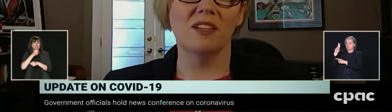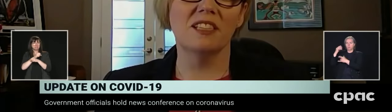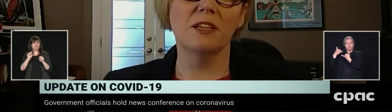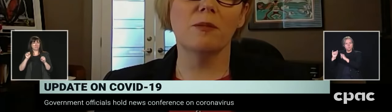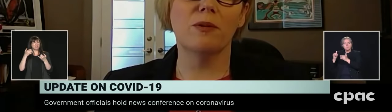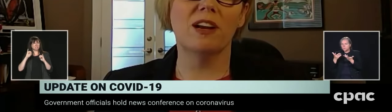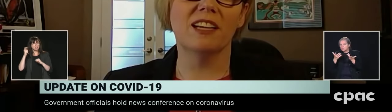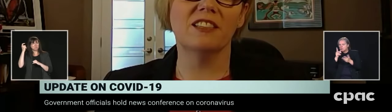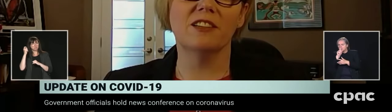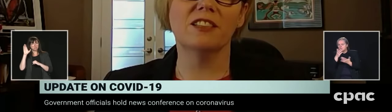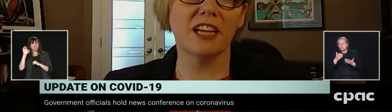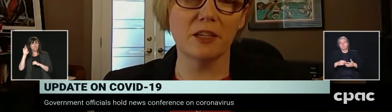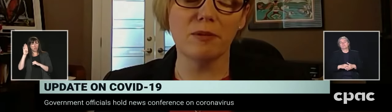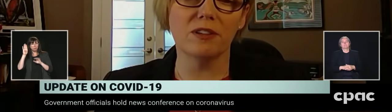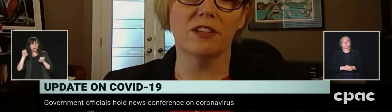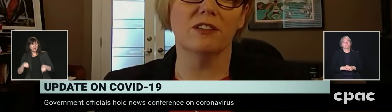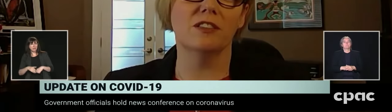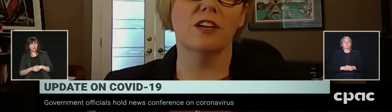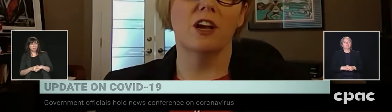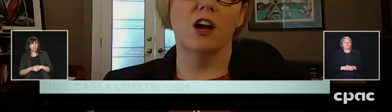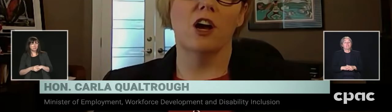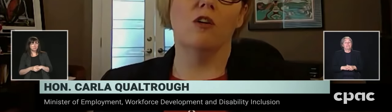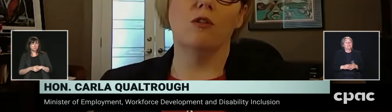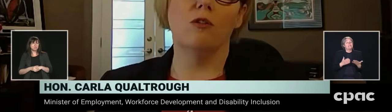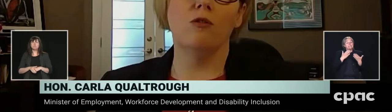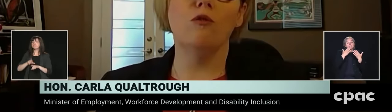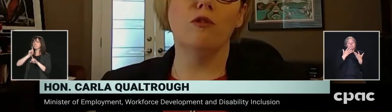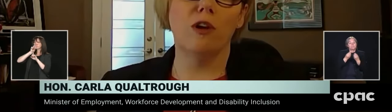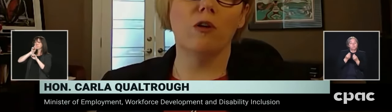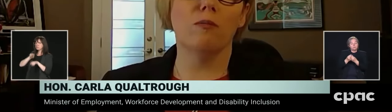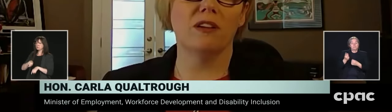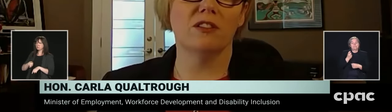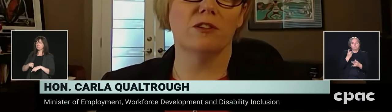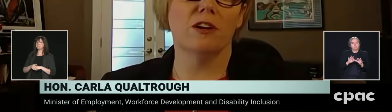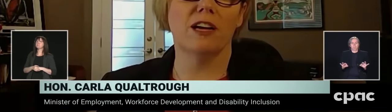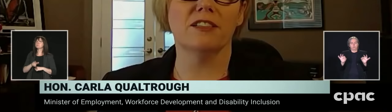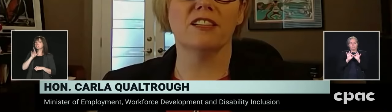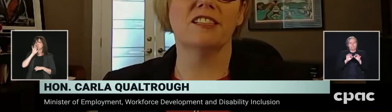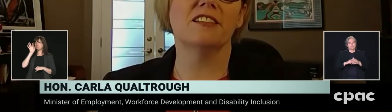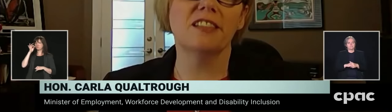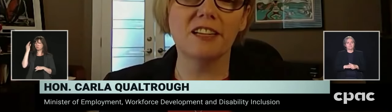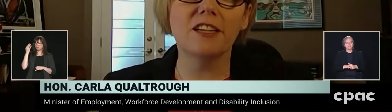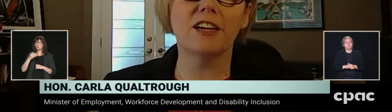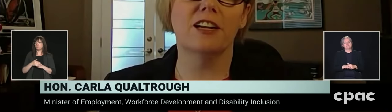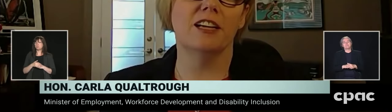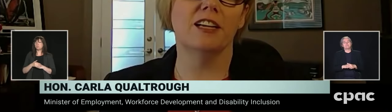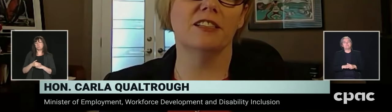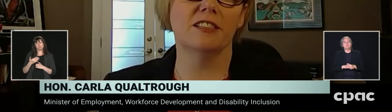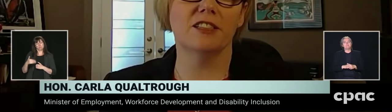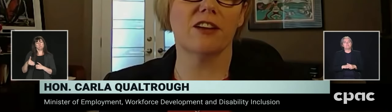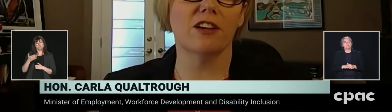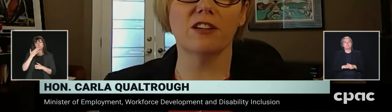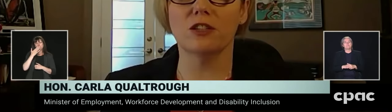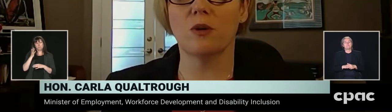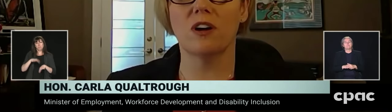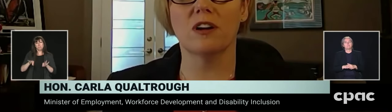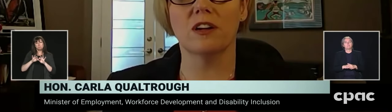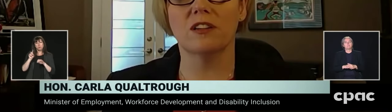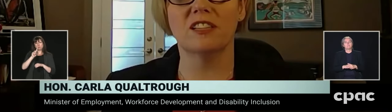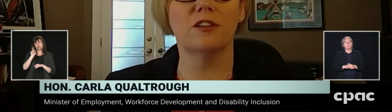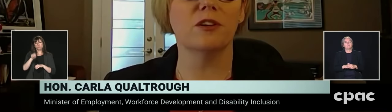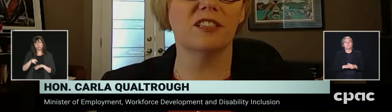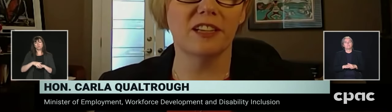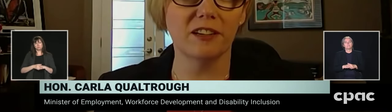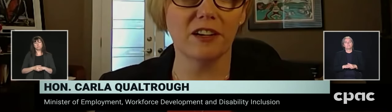Merci pour la question très importante. Nous voulons, bien sûr, être certain que les travailleurs soient